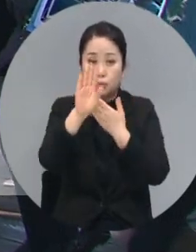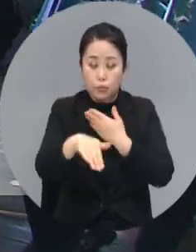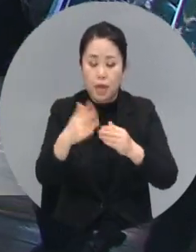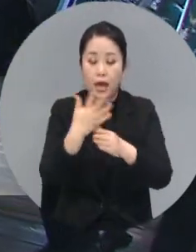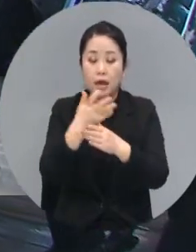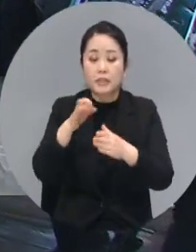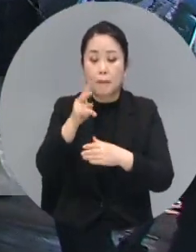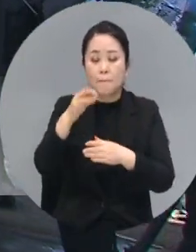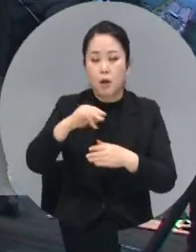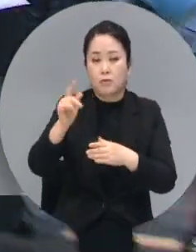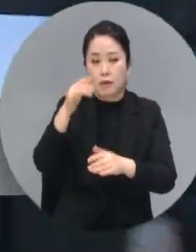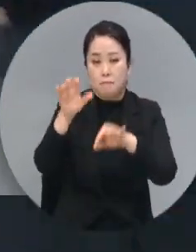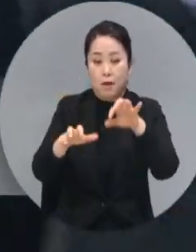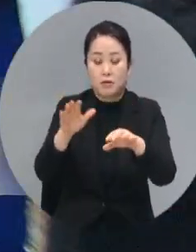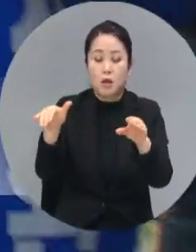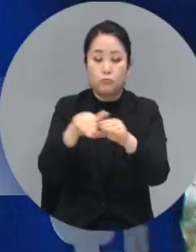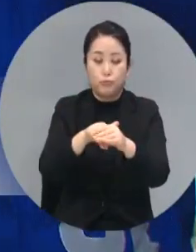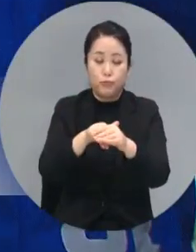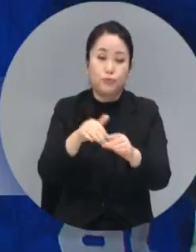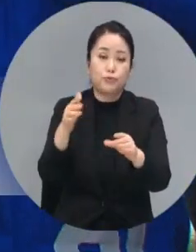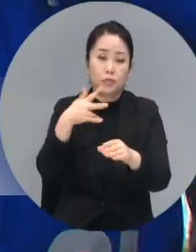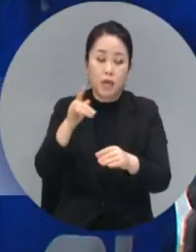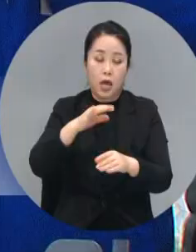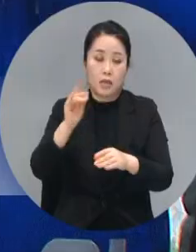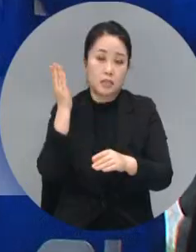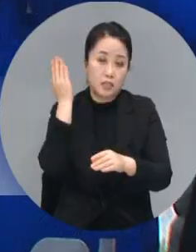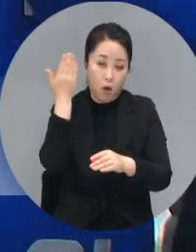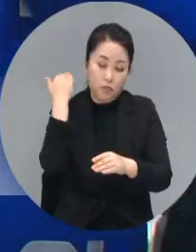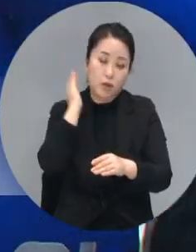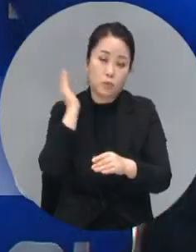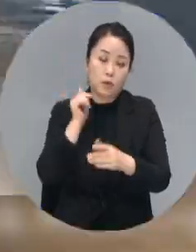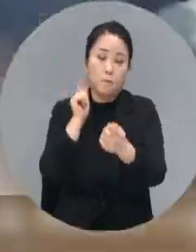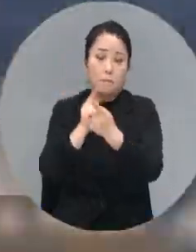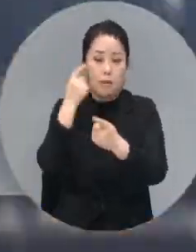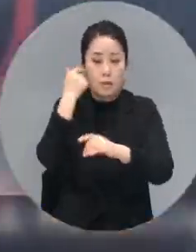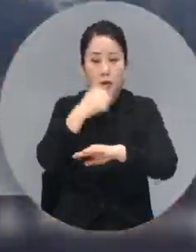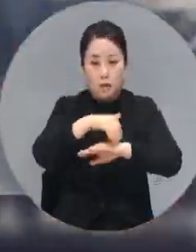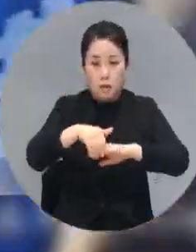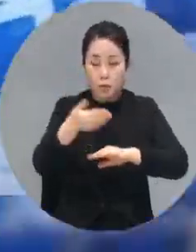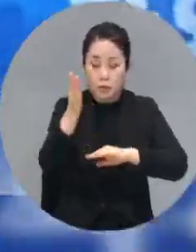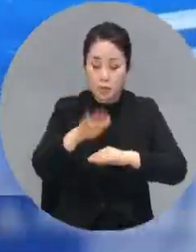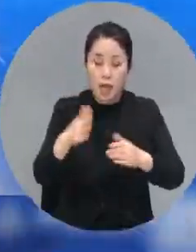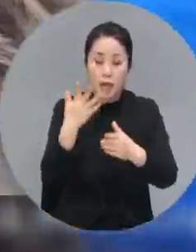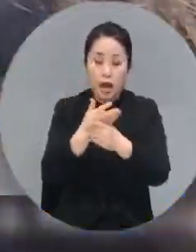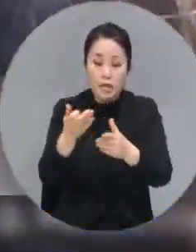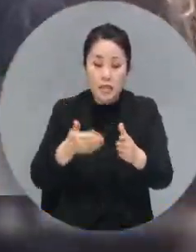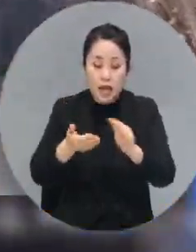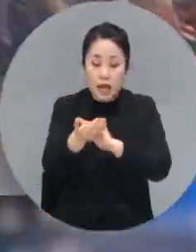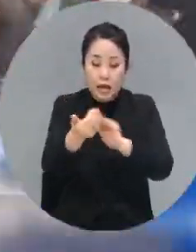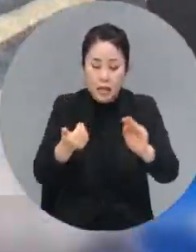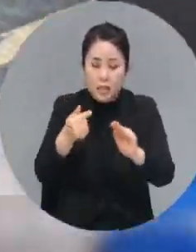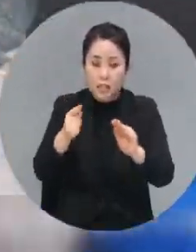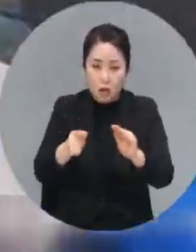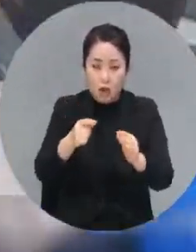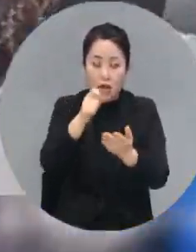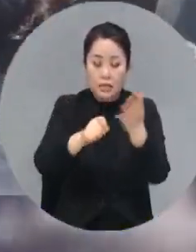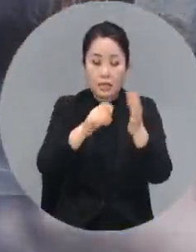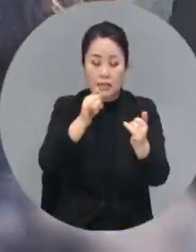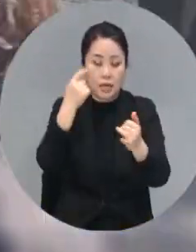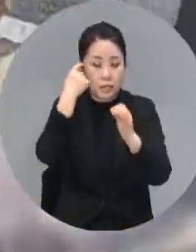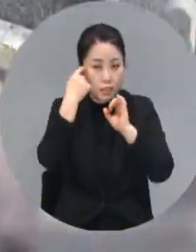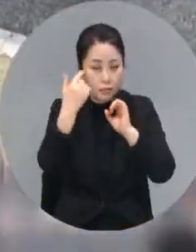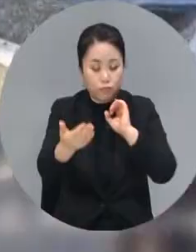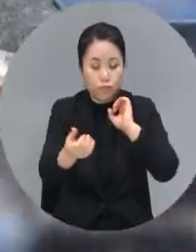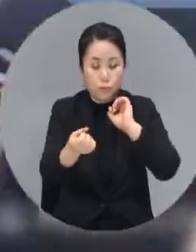만날 예정이었습니다. 하지만 양산으로 떠나기 직전 기자들과 질의응답을 하는 과정에서 흉기피습을